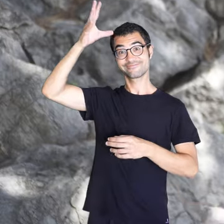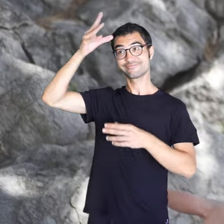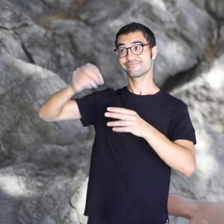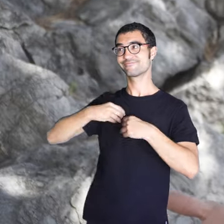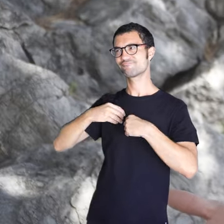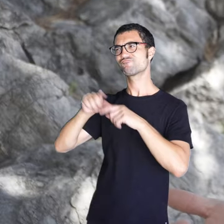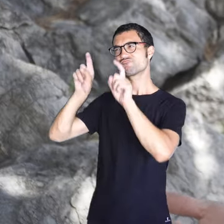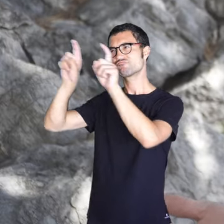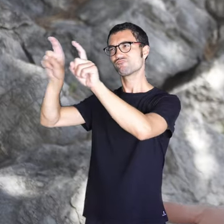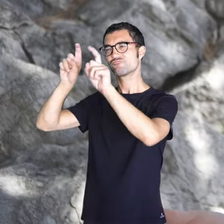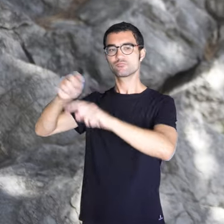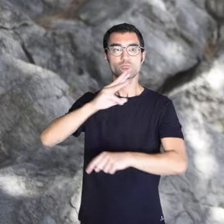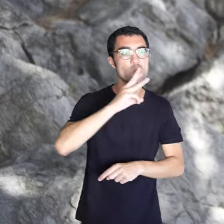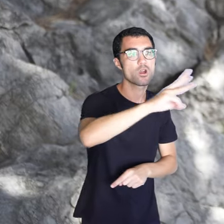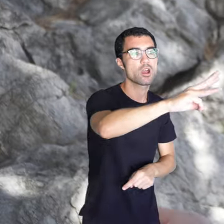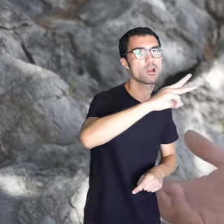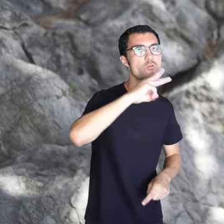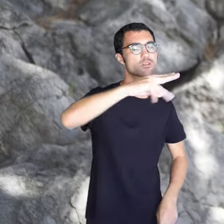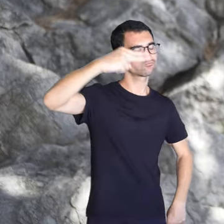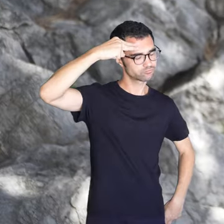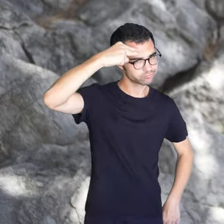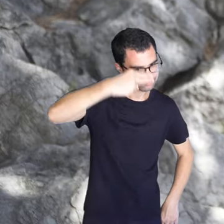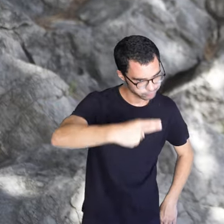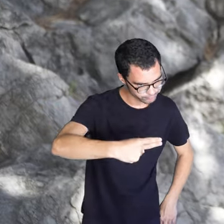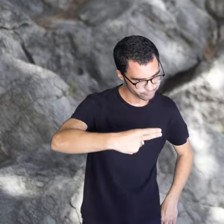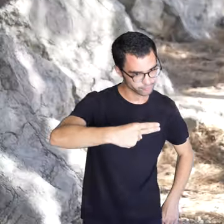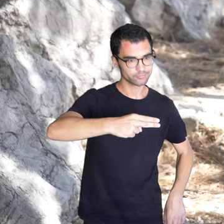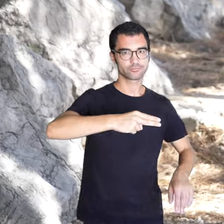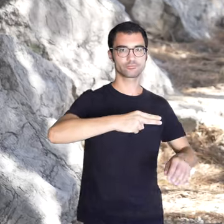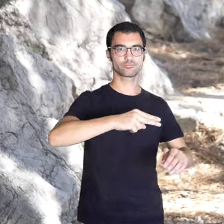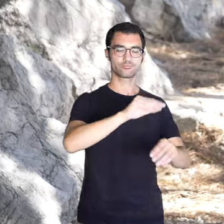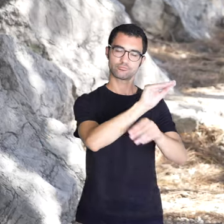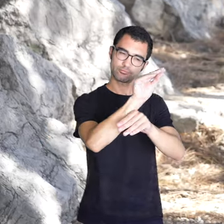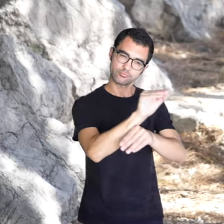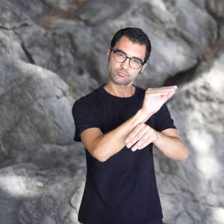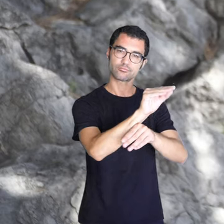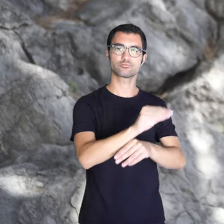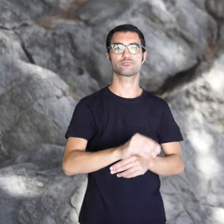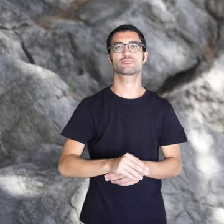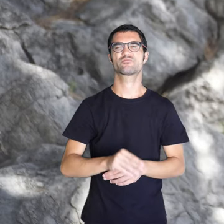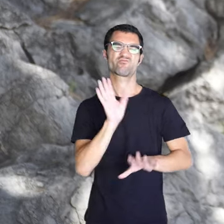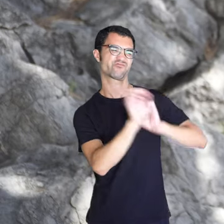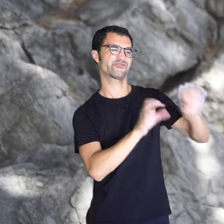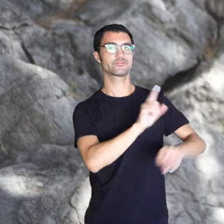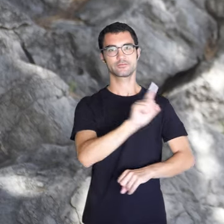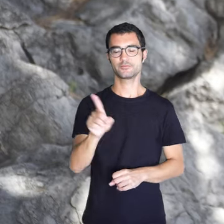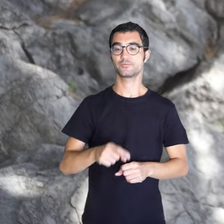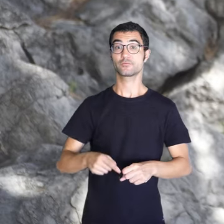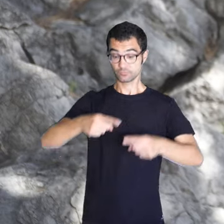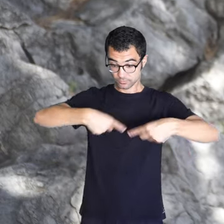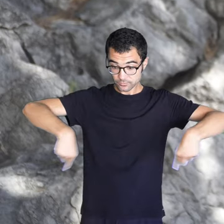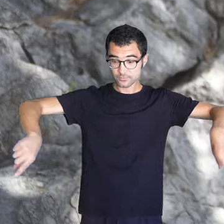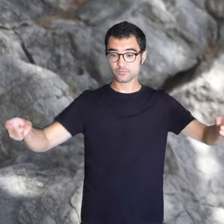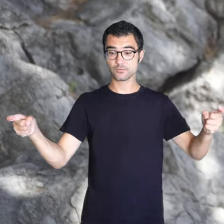més respecte a la mà, i m'ha ensenyat tota l'experiència que du darrere. L'esport ha canviat molt, però sí que és un lloc on sempre hi ha hagut molta